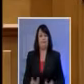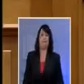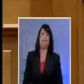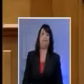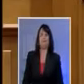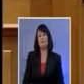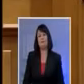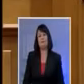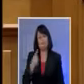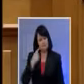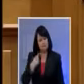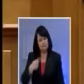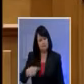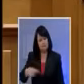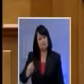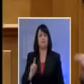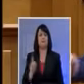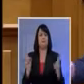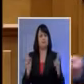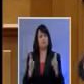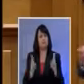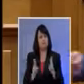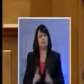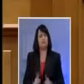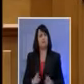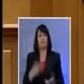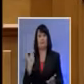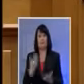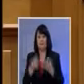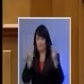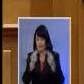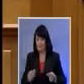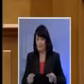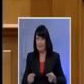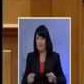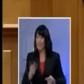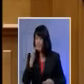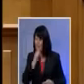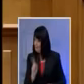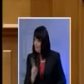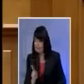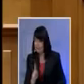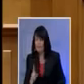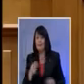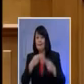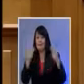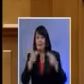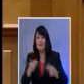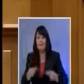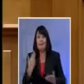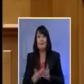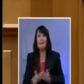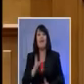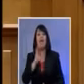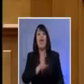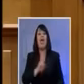και βαίνει διαρκώς μειούμενη. Και αυτά είναι στοιχεία τα οποία δεν μπορείτε να διαψεύσετε. Γιατί ακριβώς είναι στοιχεία της